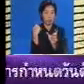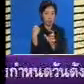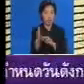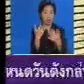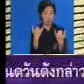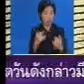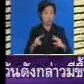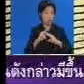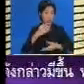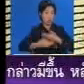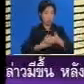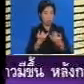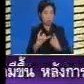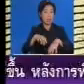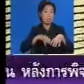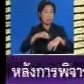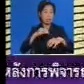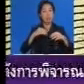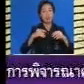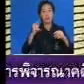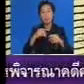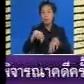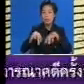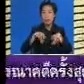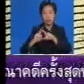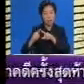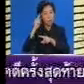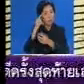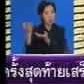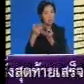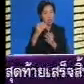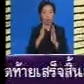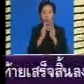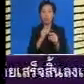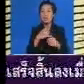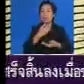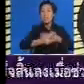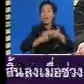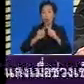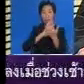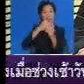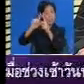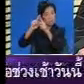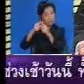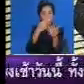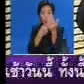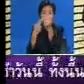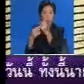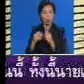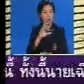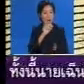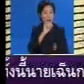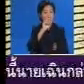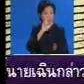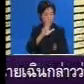Thailandbest friendนะครับเชิญชวนคู่ค้าต่างประเทศนะครับถึง 5 53คู่ด้วยกันก็ทุกๆอุตสาหกรรมทั่วโลกเลยครับมา